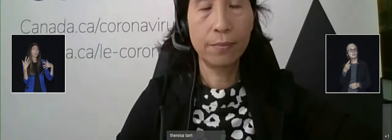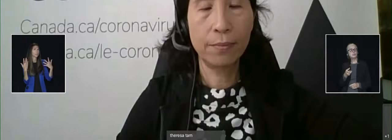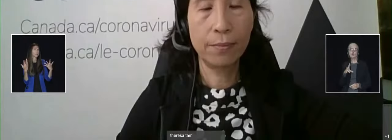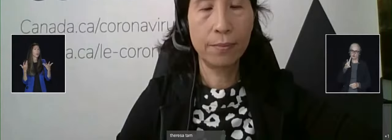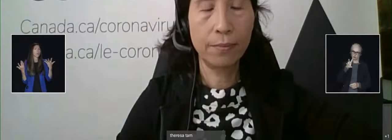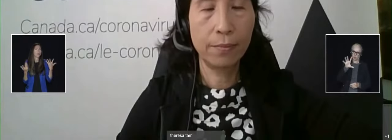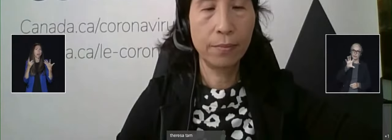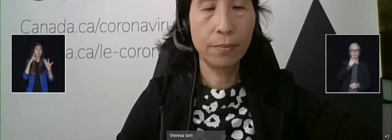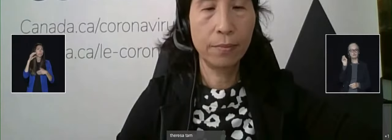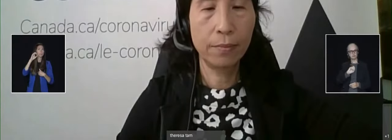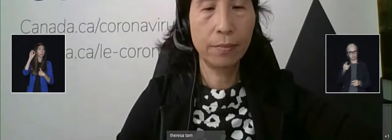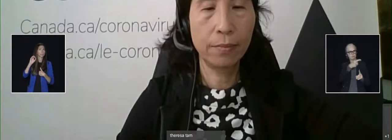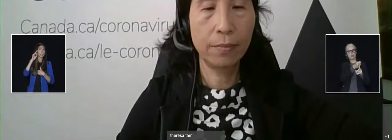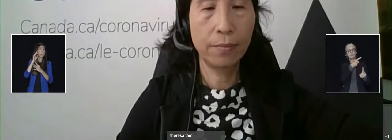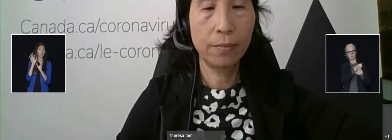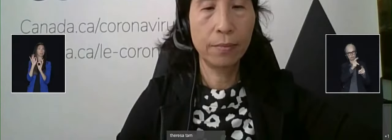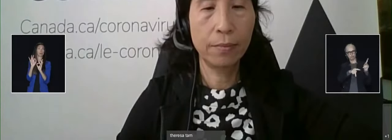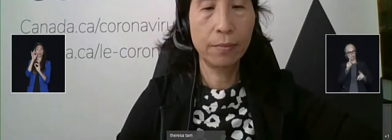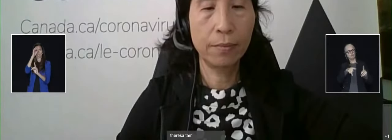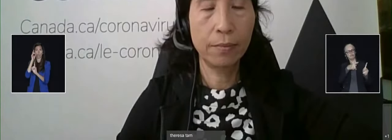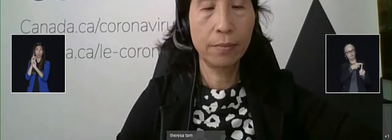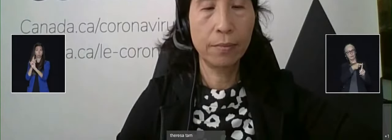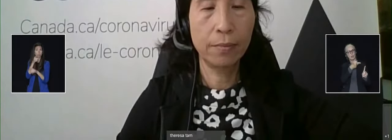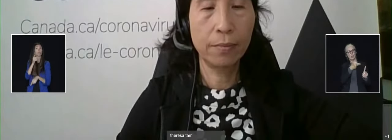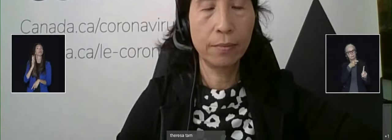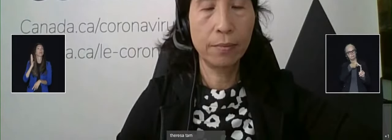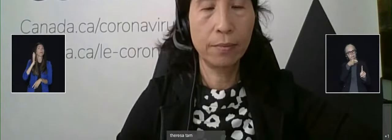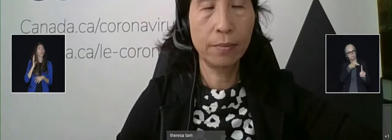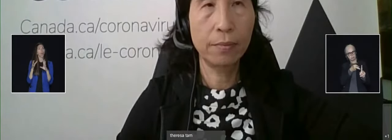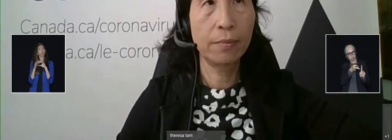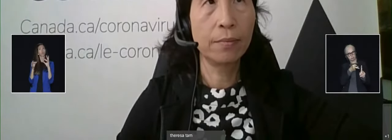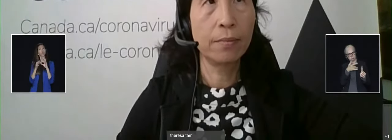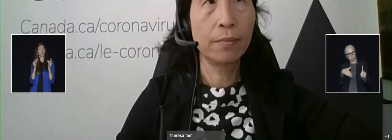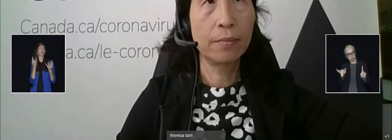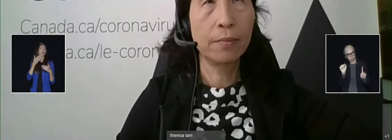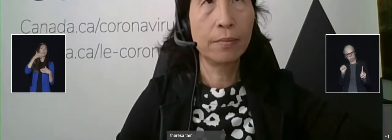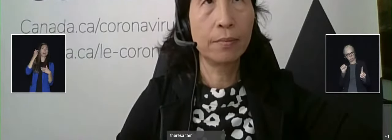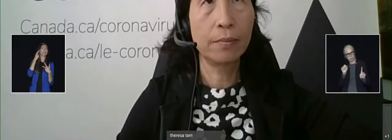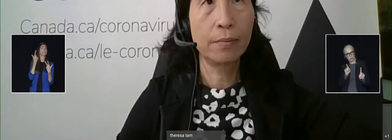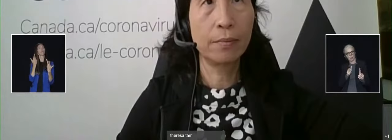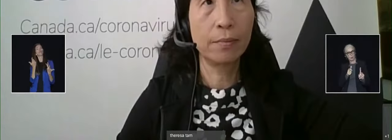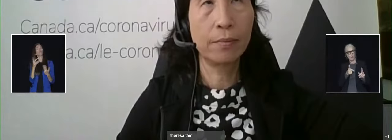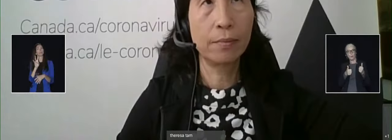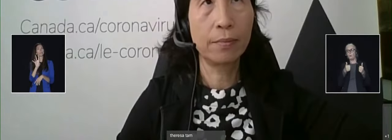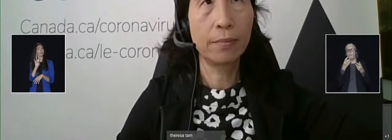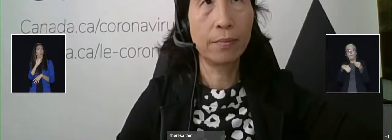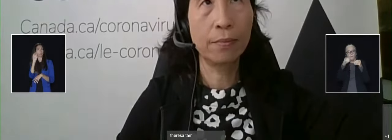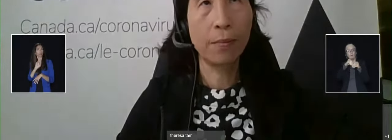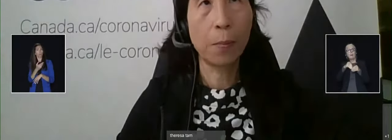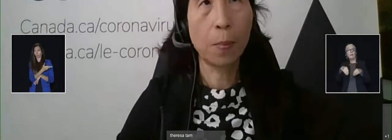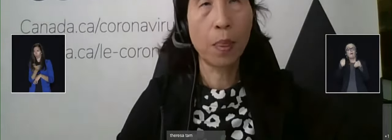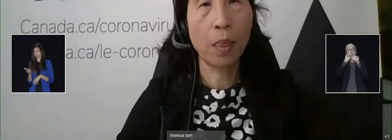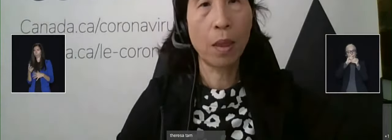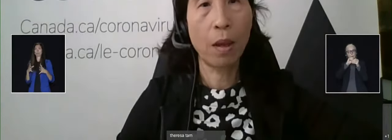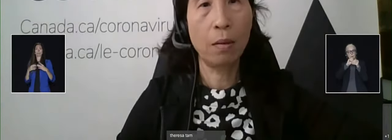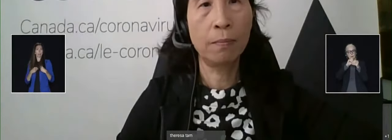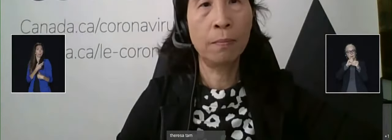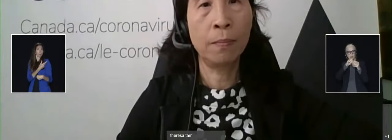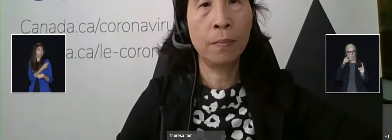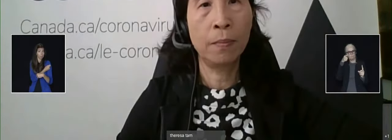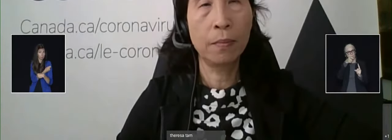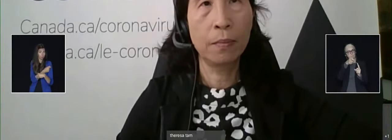% de la population. Est-ce que cet objectif demeure ou on augmente, on aimerait ça atteindre un sommet un peu plus élevé?